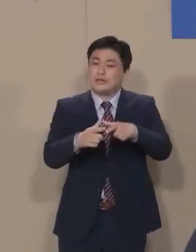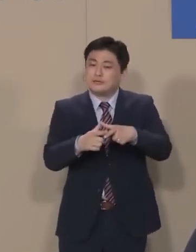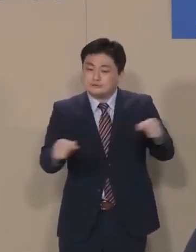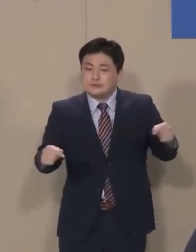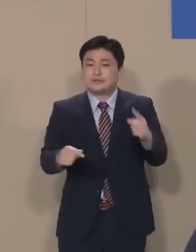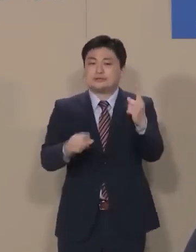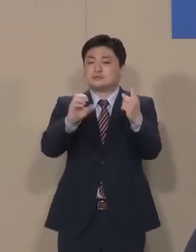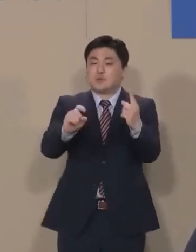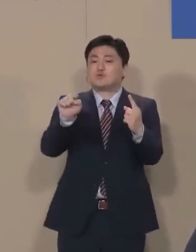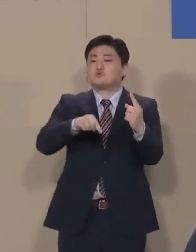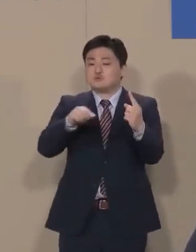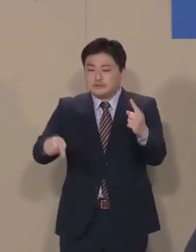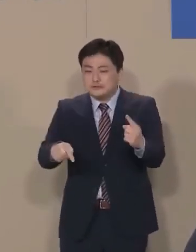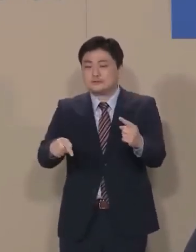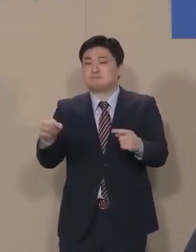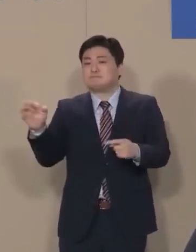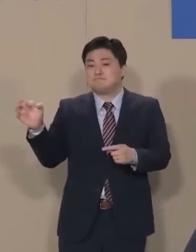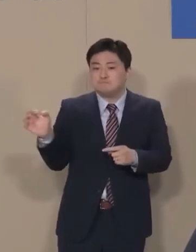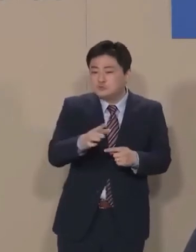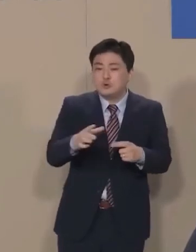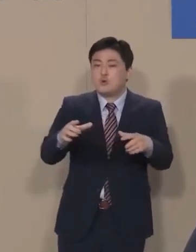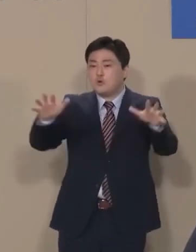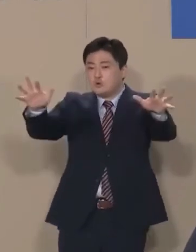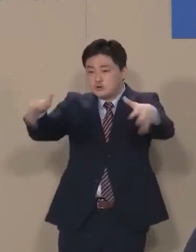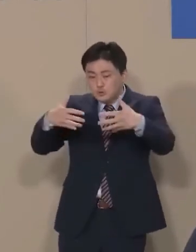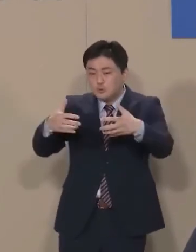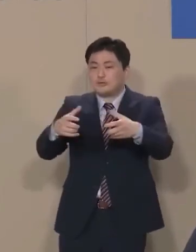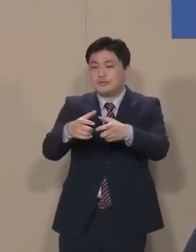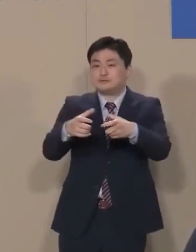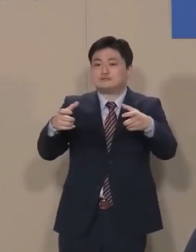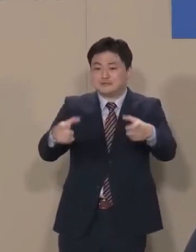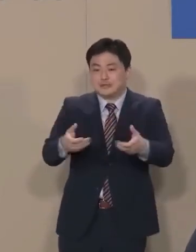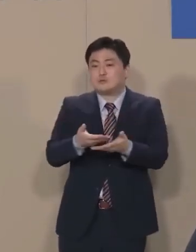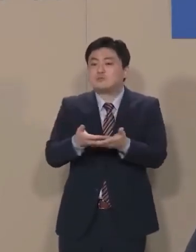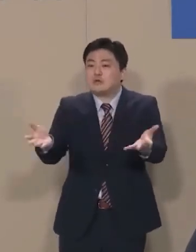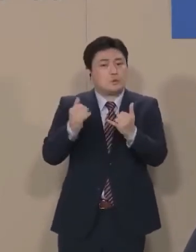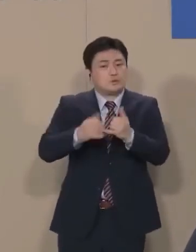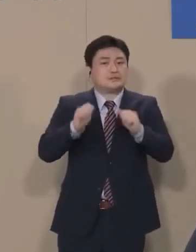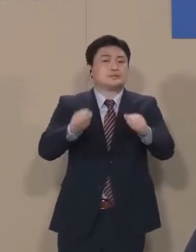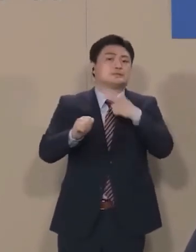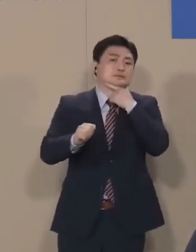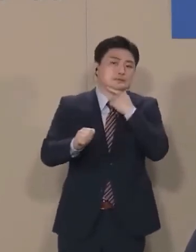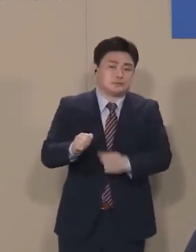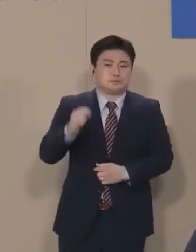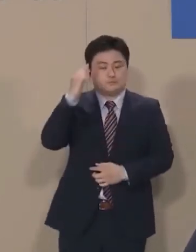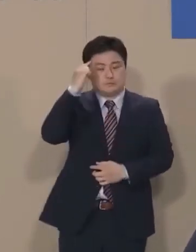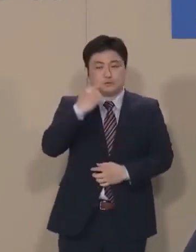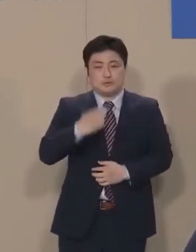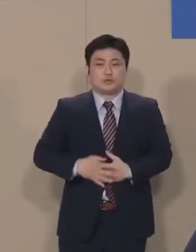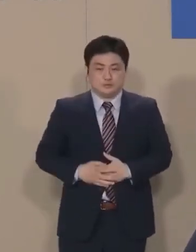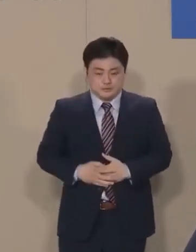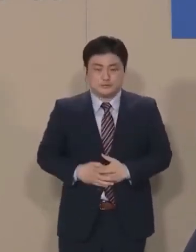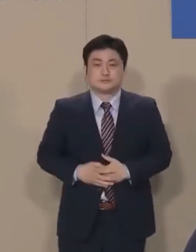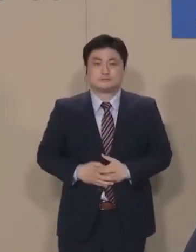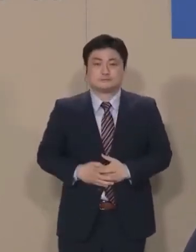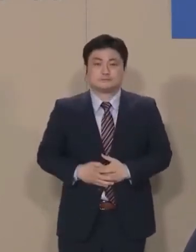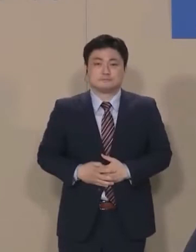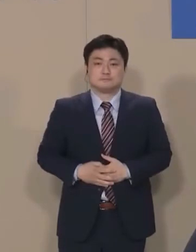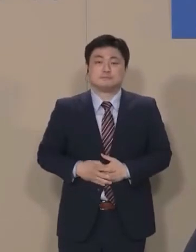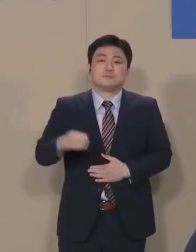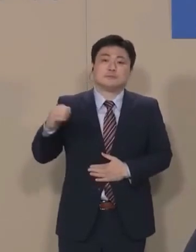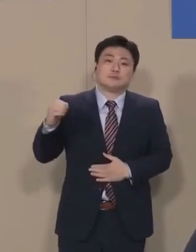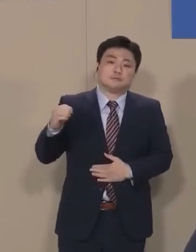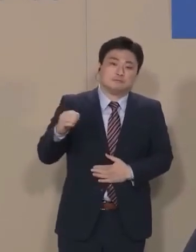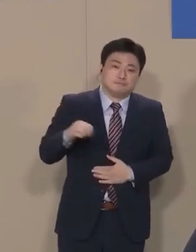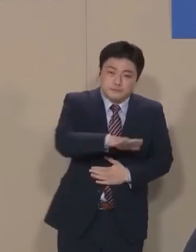人無料招待してくれるフェスティバルと同じなんですそして皆